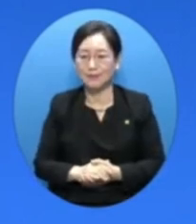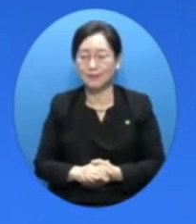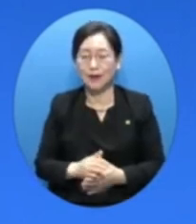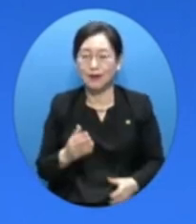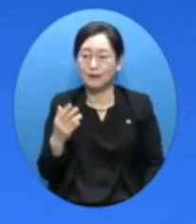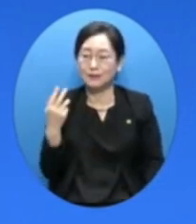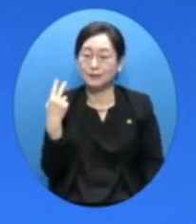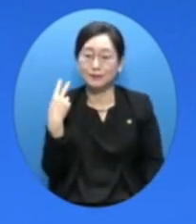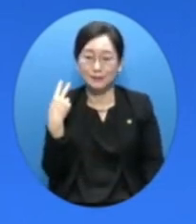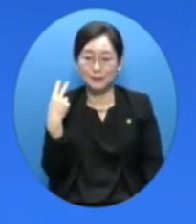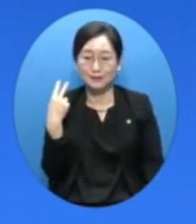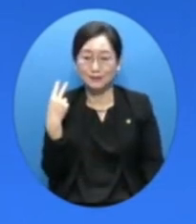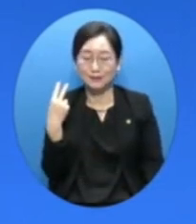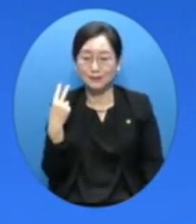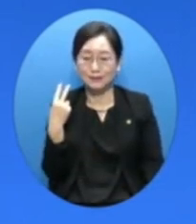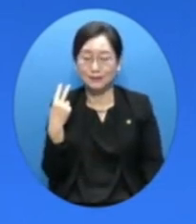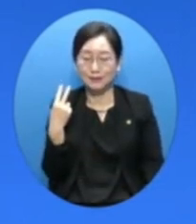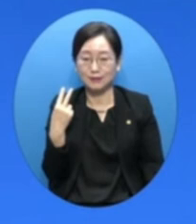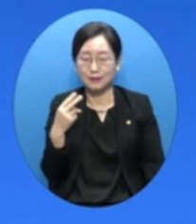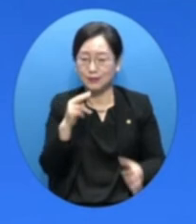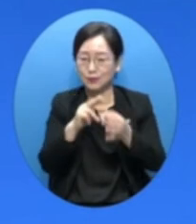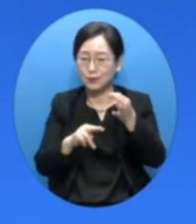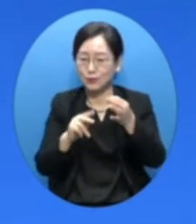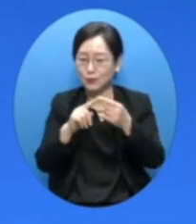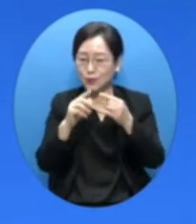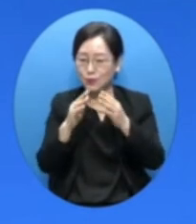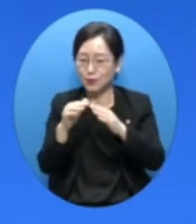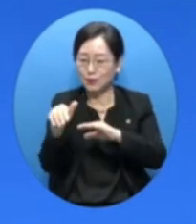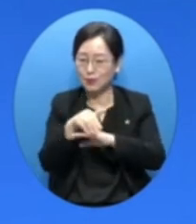엊그제 저희 교회 교인 가운데